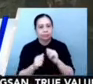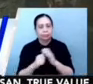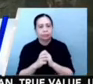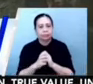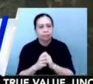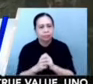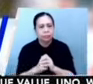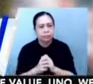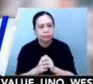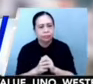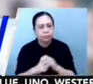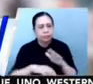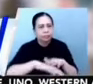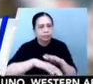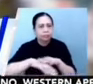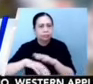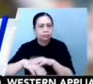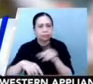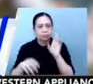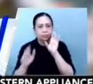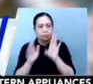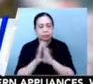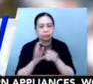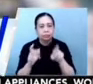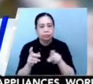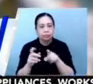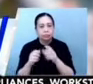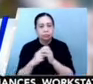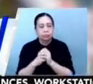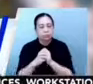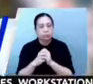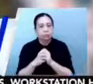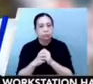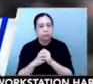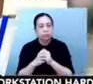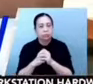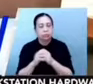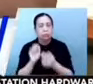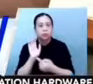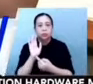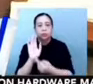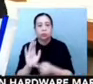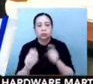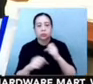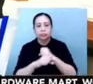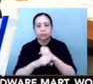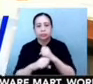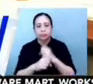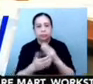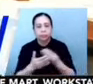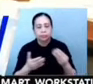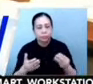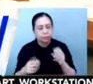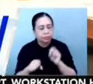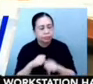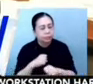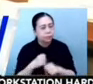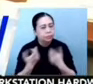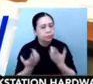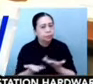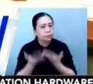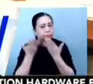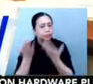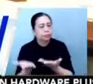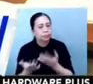ang mga litrato ng pulitiko na lalabas sa kanilang campaign materials kaya Paano kala ni Comelec Chairman George